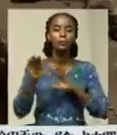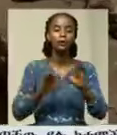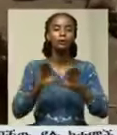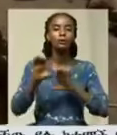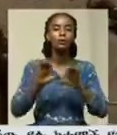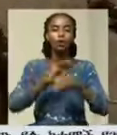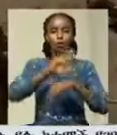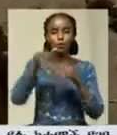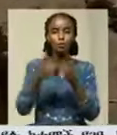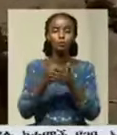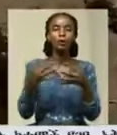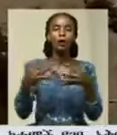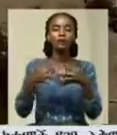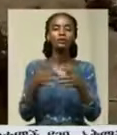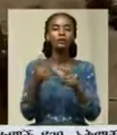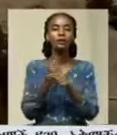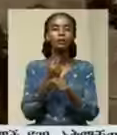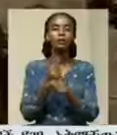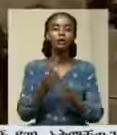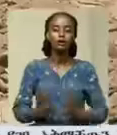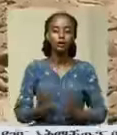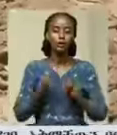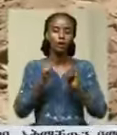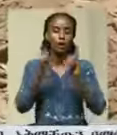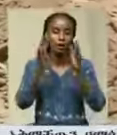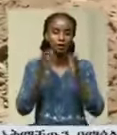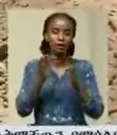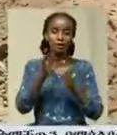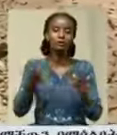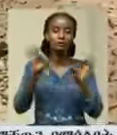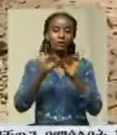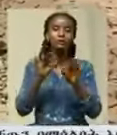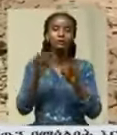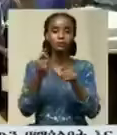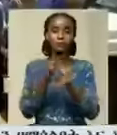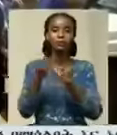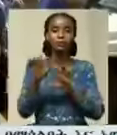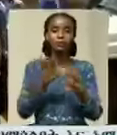በሚከናወነው ሁሉን አቀፍ ተግባር ነዋሪዎቹ አስፈላጊውን ትብብር እንዲያደርጉም ተጠይቋል።